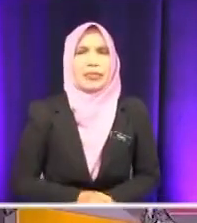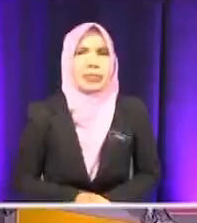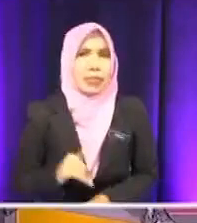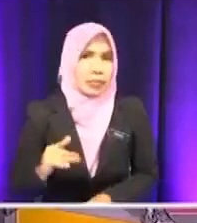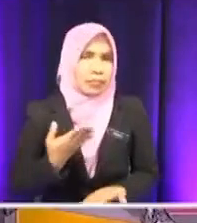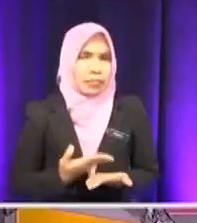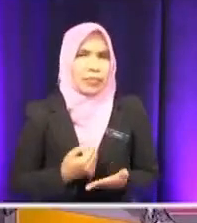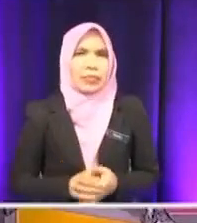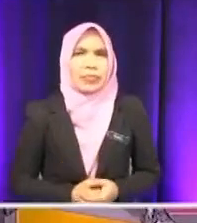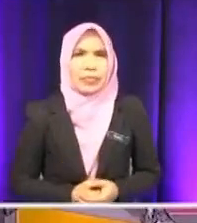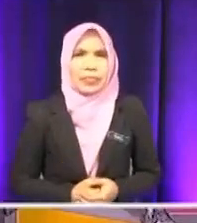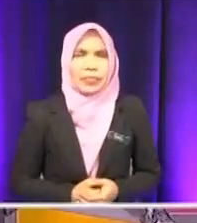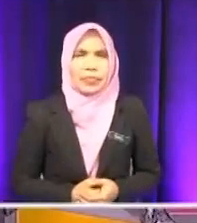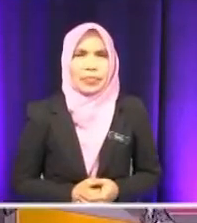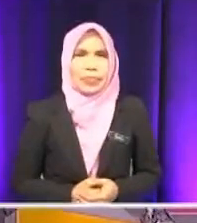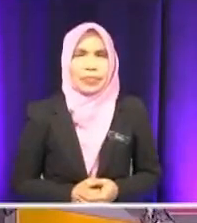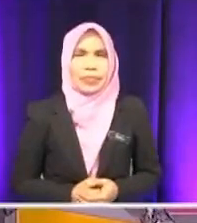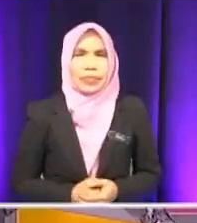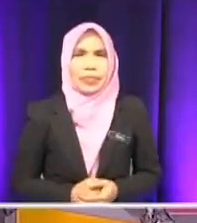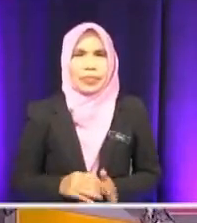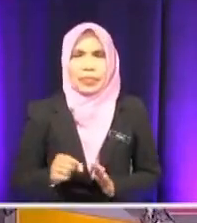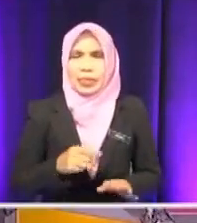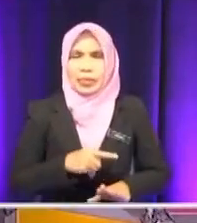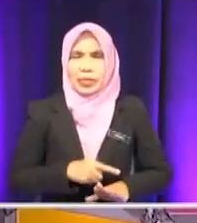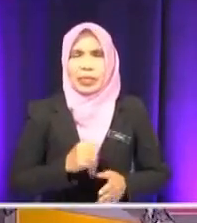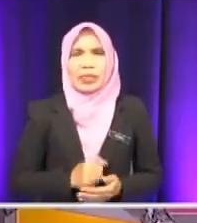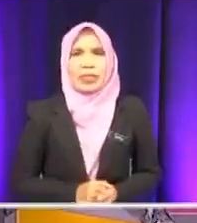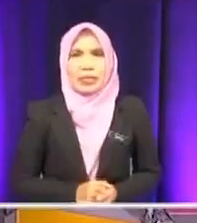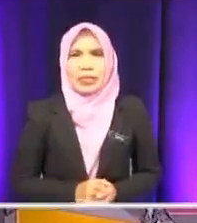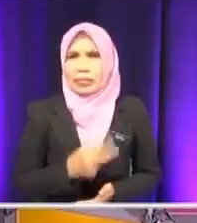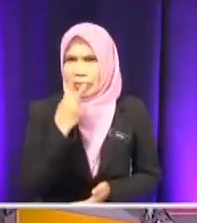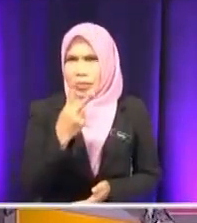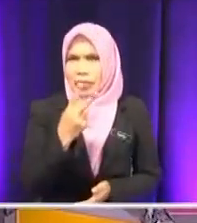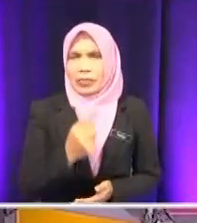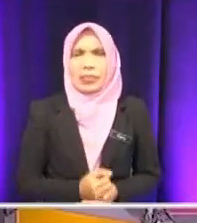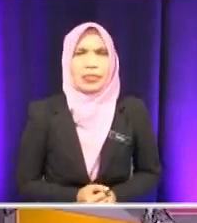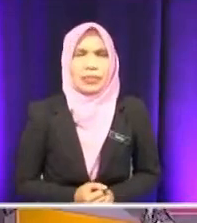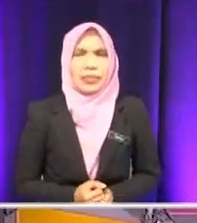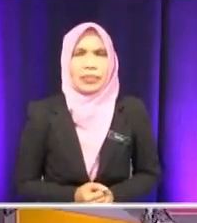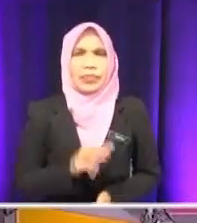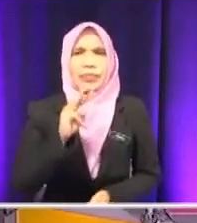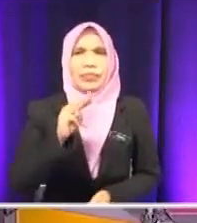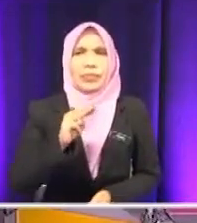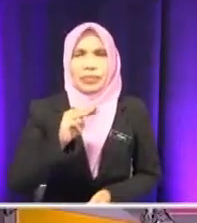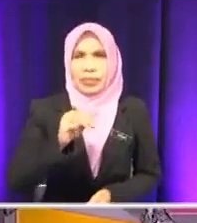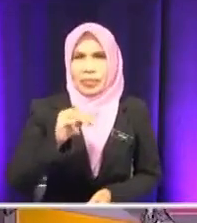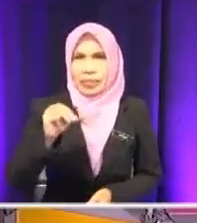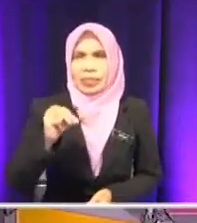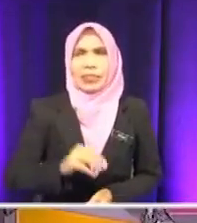melihat rencana ini murid-murid semua dapat mencari yang penting tapi yang